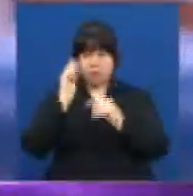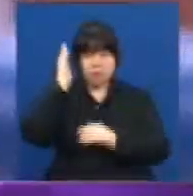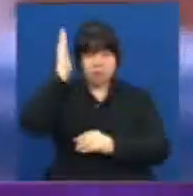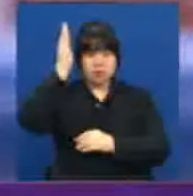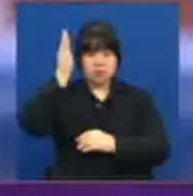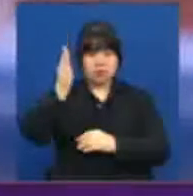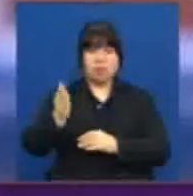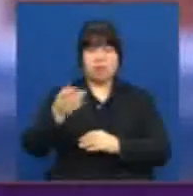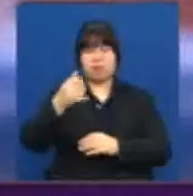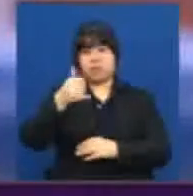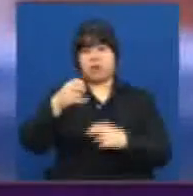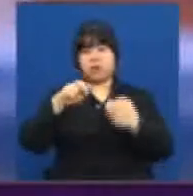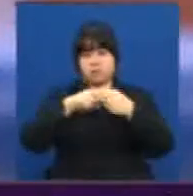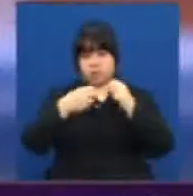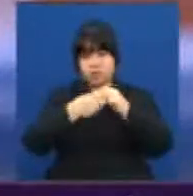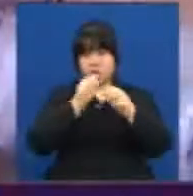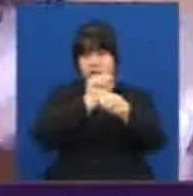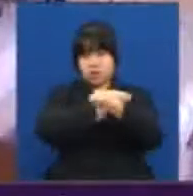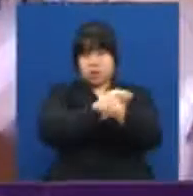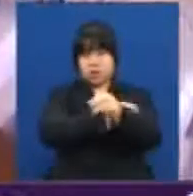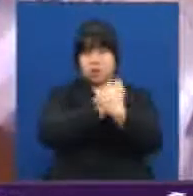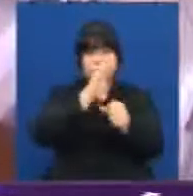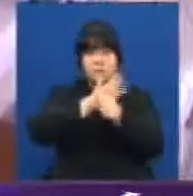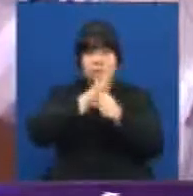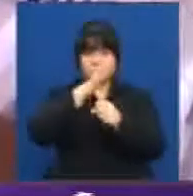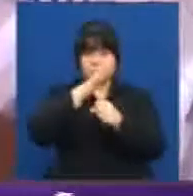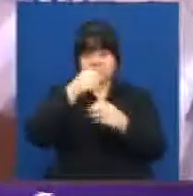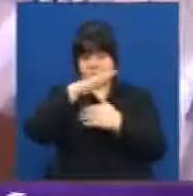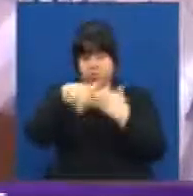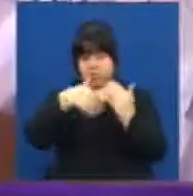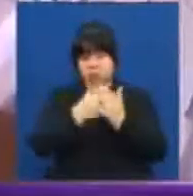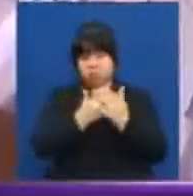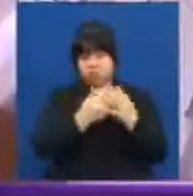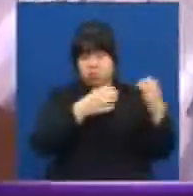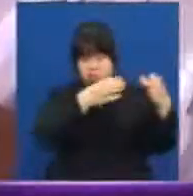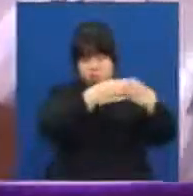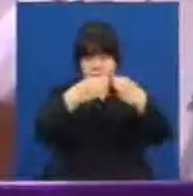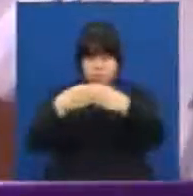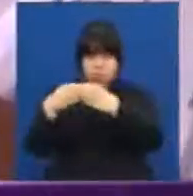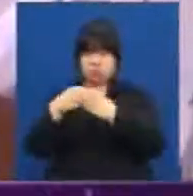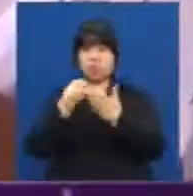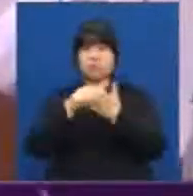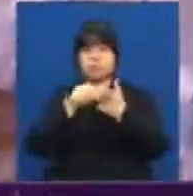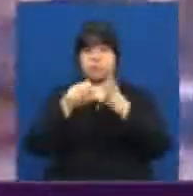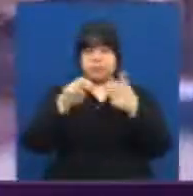อาจประสบปัญหาการขาดแคลนแรงงานที่ทุกฝ่ายที่เกี่ยวข้องควรเร่งเข้ามาแก้ปัญหา